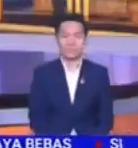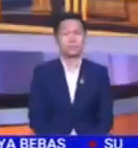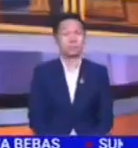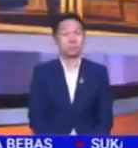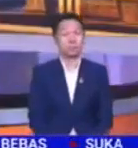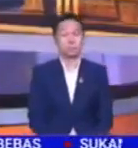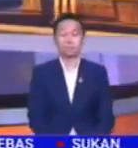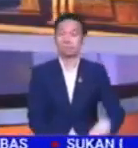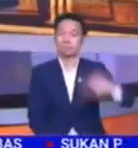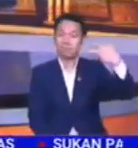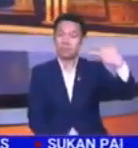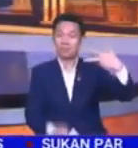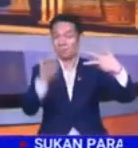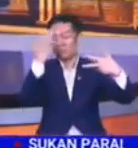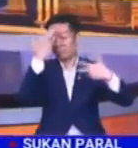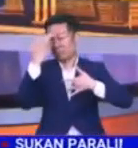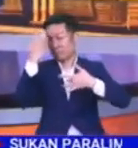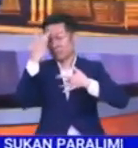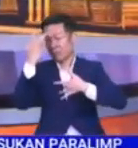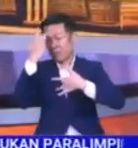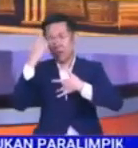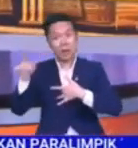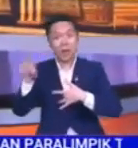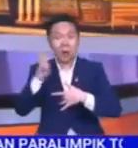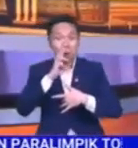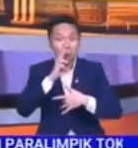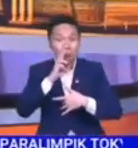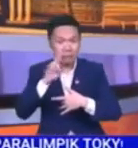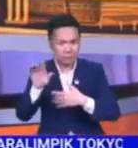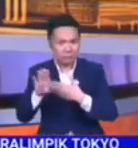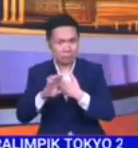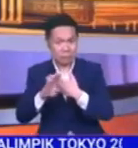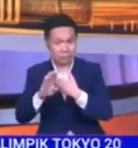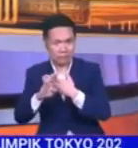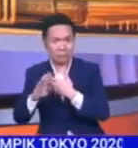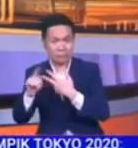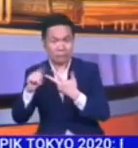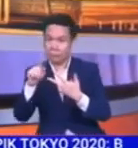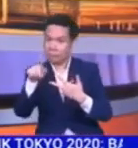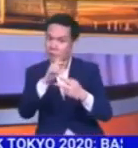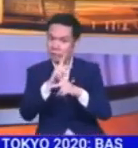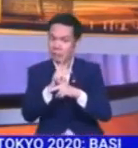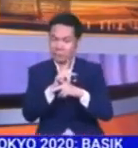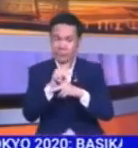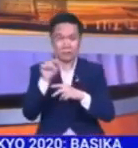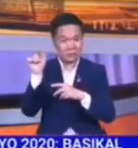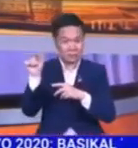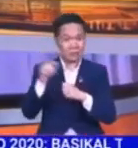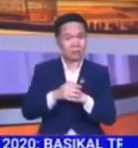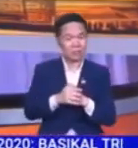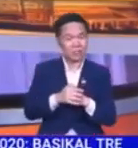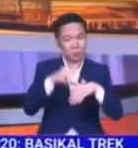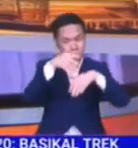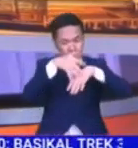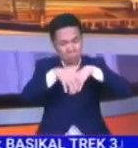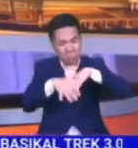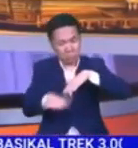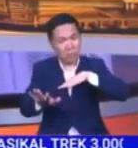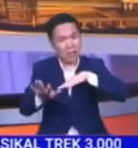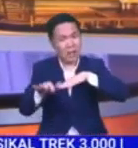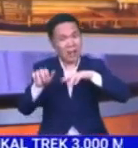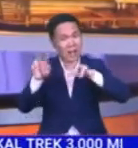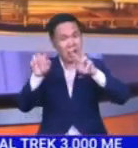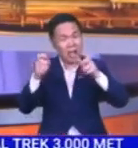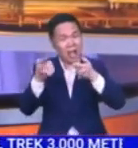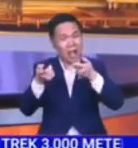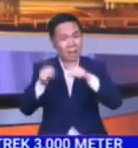Baik, tiga jenis penyakit berjangkit bawaan air banjir berisiko dan perlu diawasi penduduk di lokasi banjir lumpur akibat fenomena